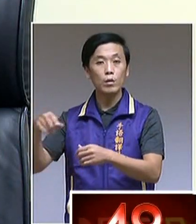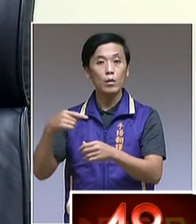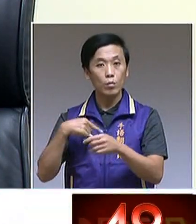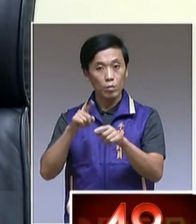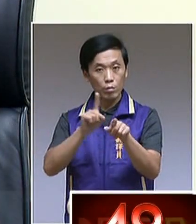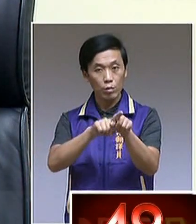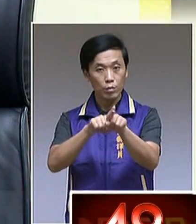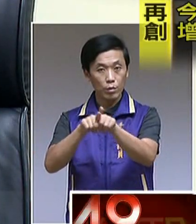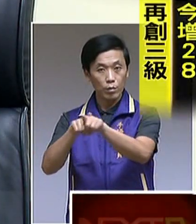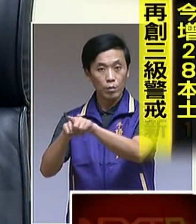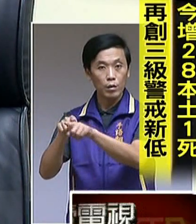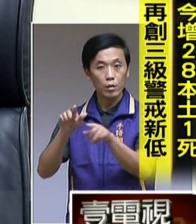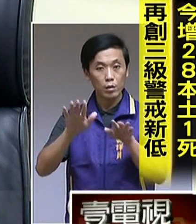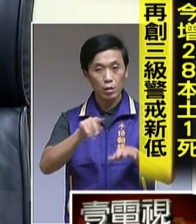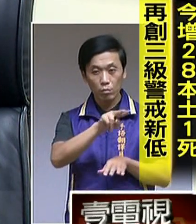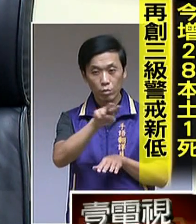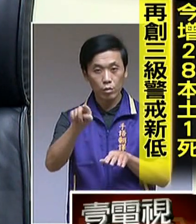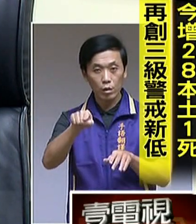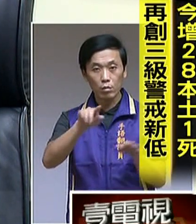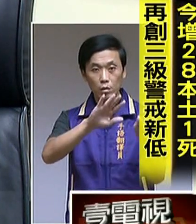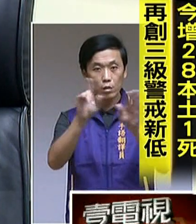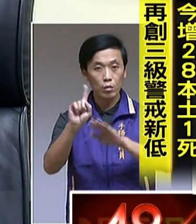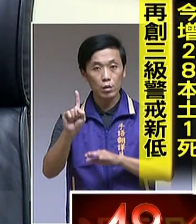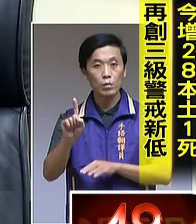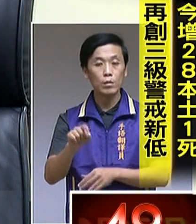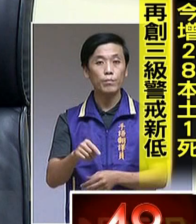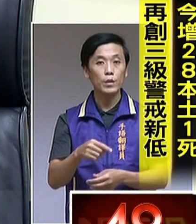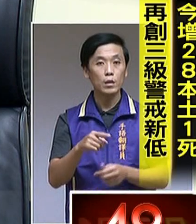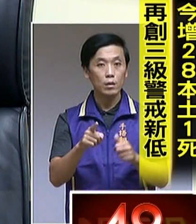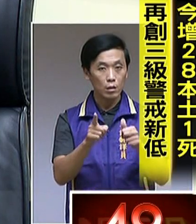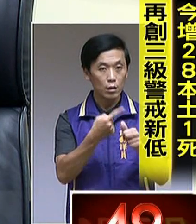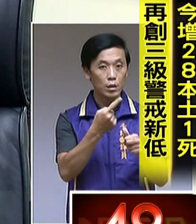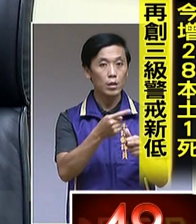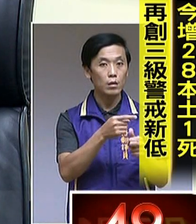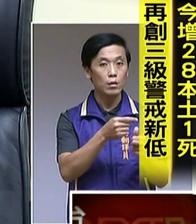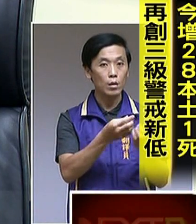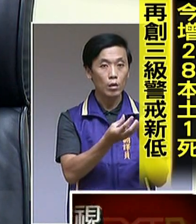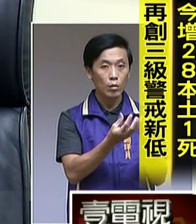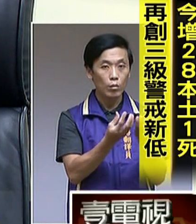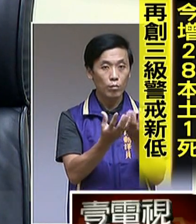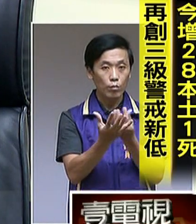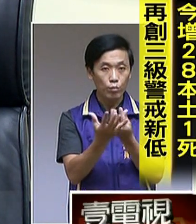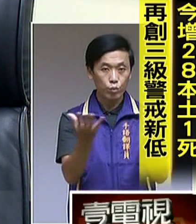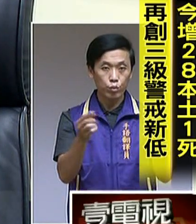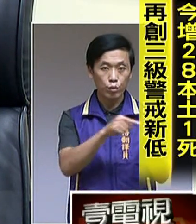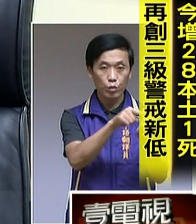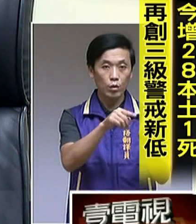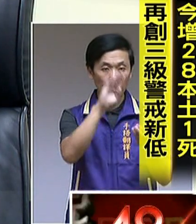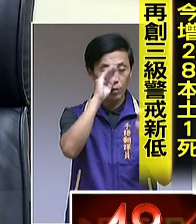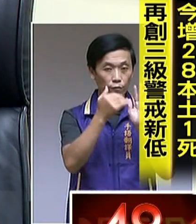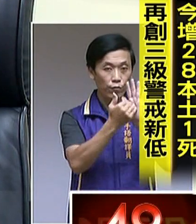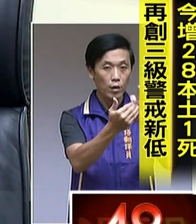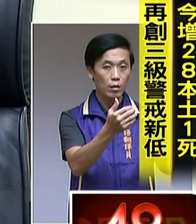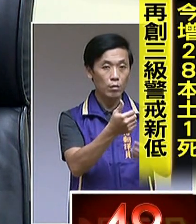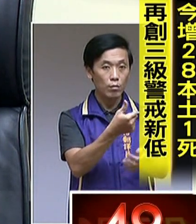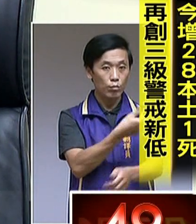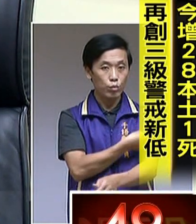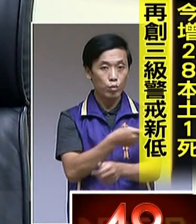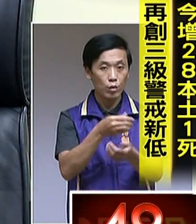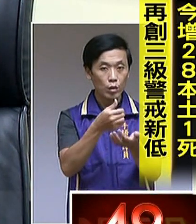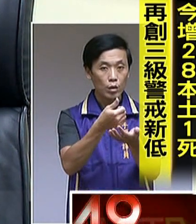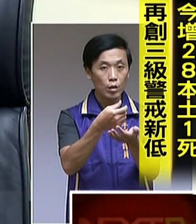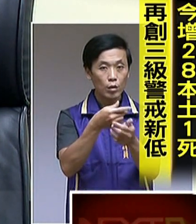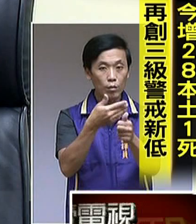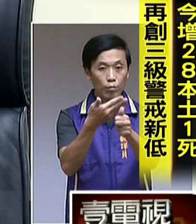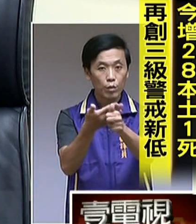据现地的状况，会先挪用一些这个疫苗去接种，那这个部分本来就是